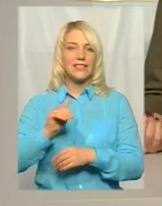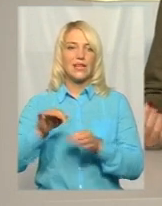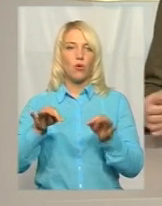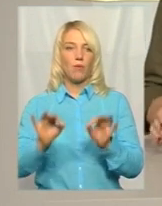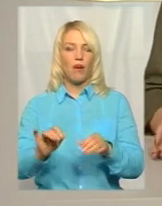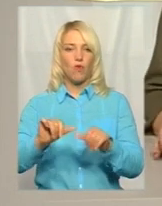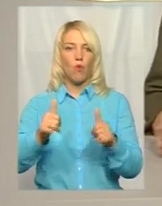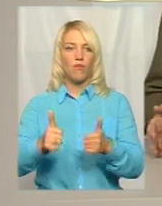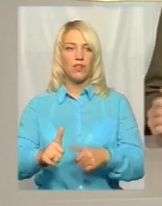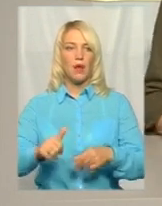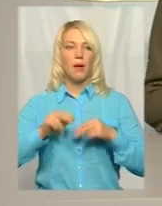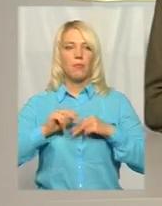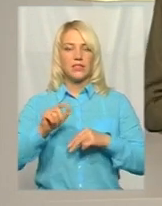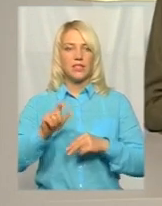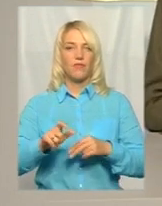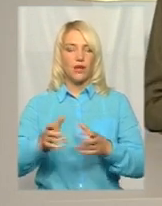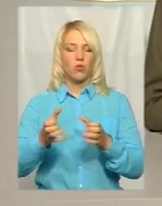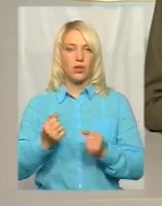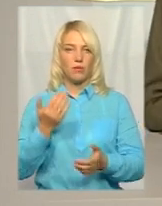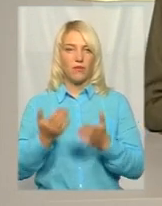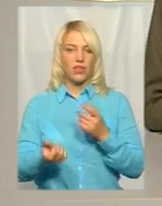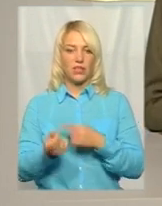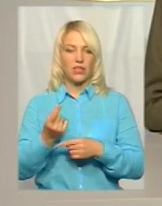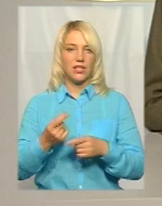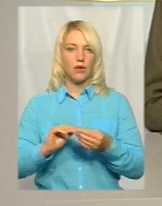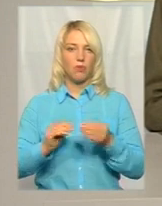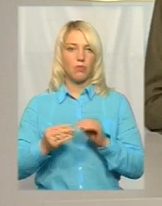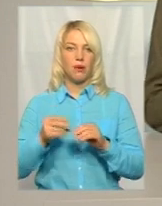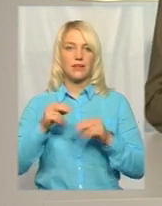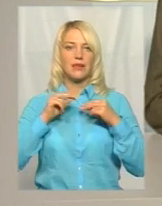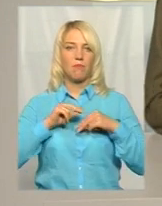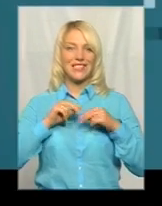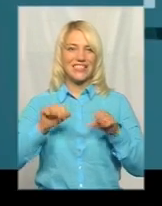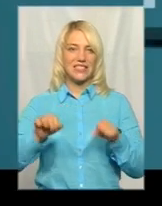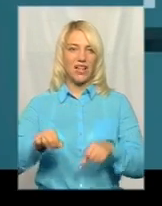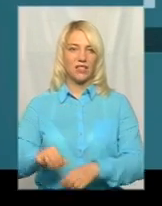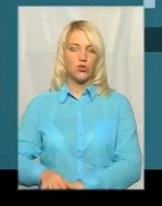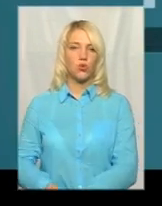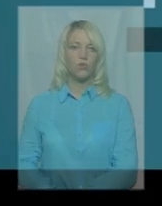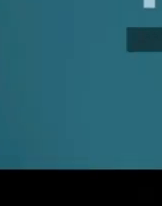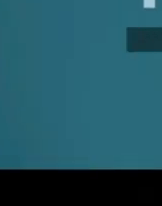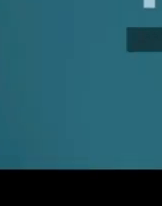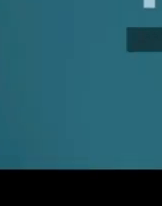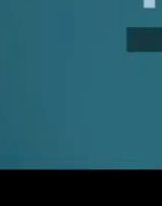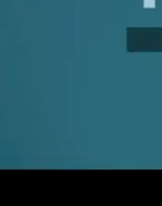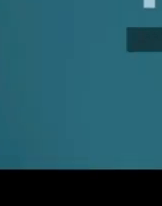правильно оформлений працівник отримає в разі виникнення проблем із працездатністю.